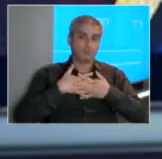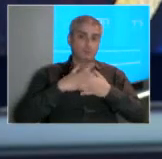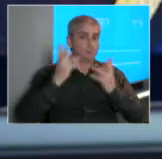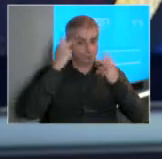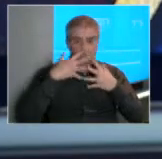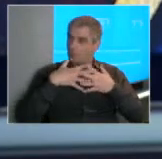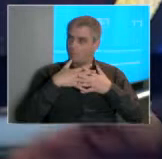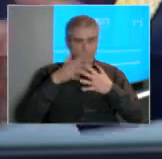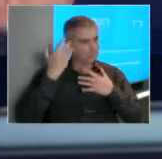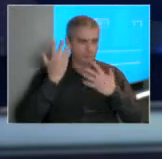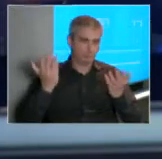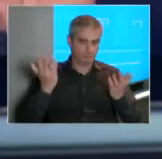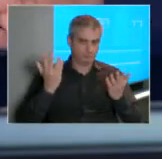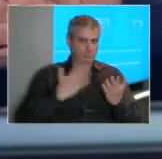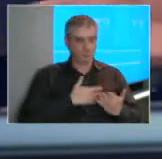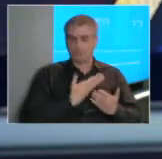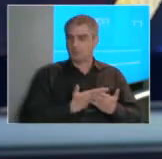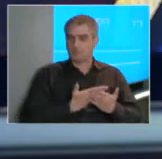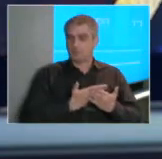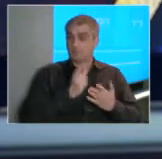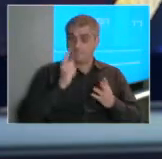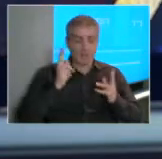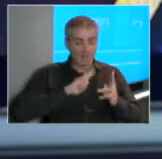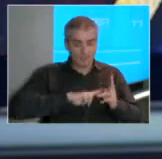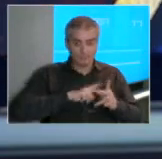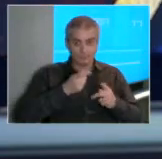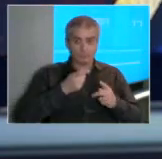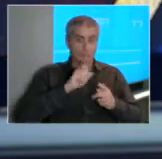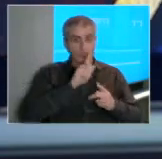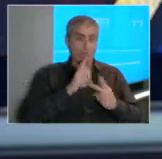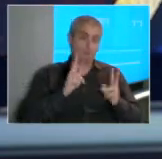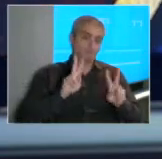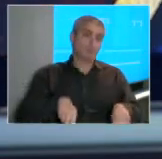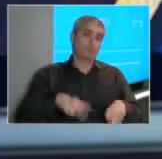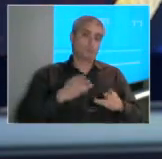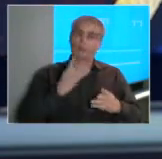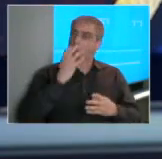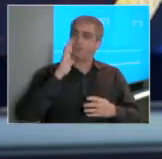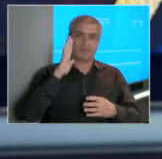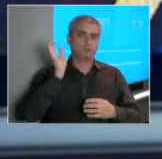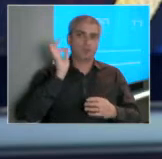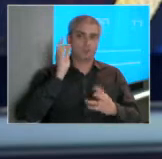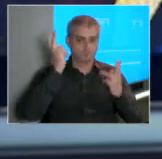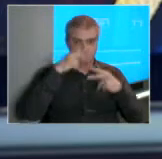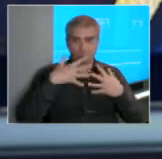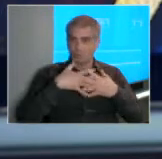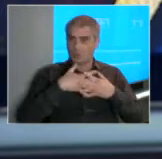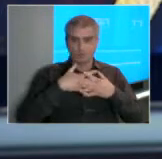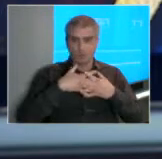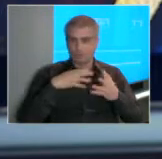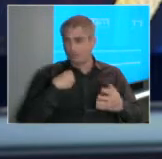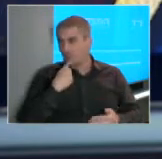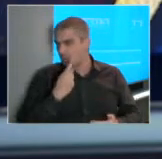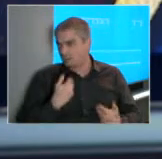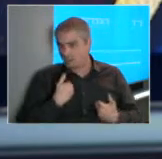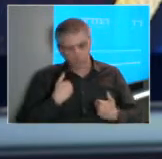שהסכמים קואליציוניים היו די נדיבים, והאילוצים אילצו, אולי מומשו 45% מההסכמים הקואליציוניים. אמרתי לך,